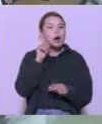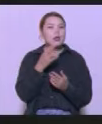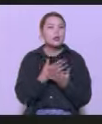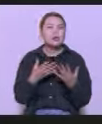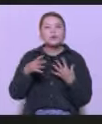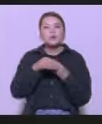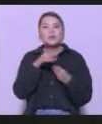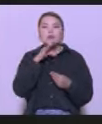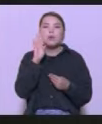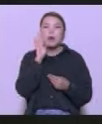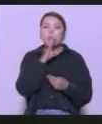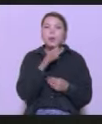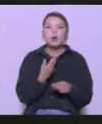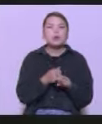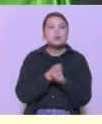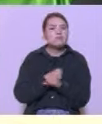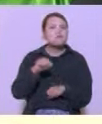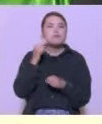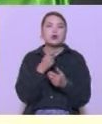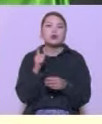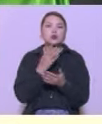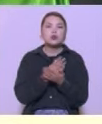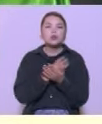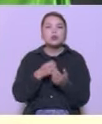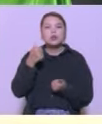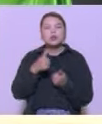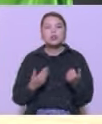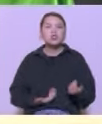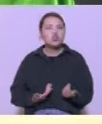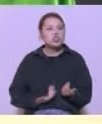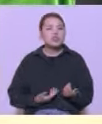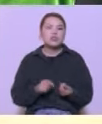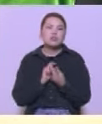своими родителями одержали очередную победу в борьбе с жизненными